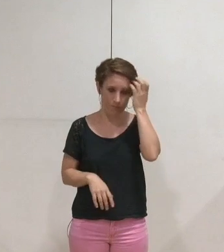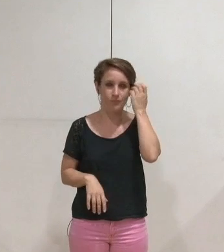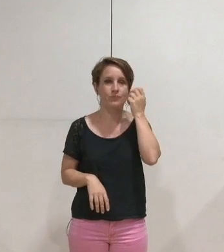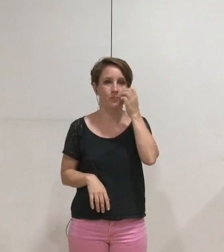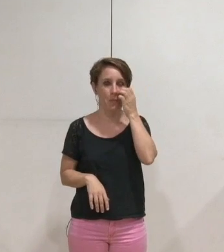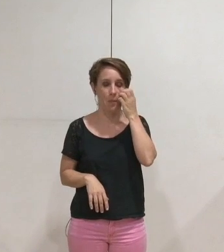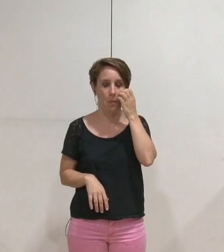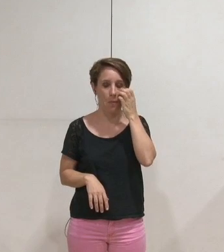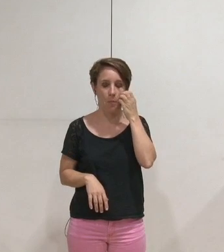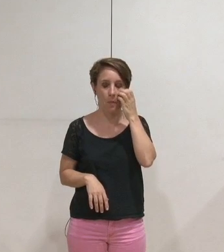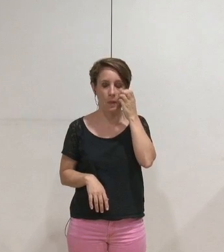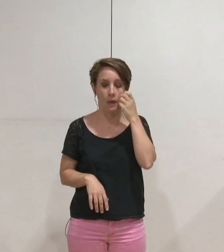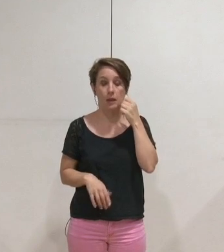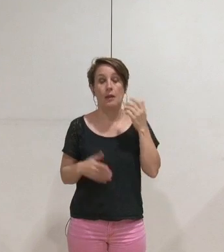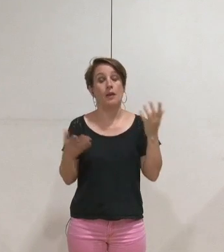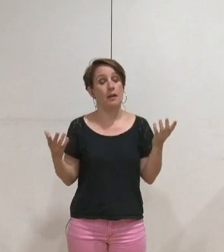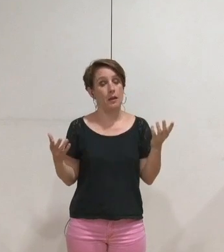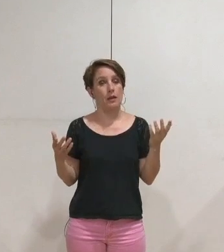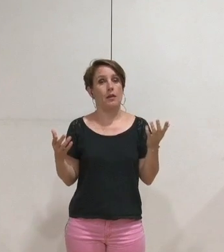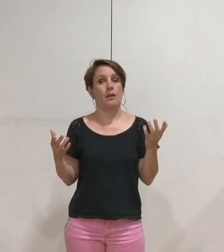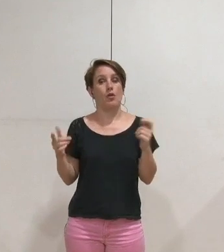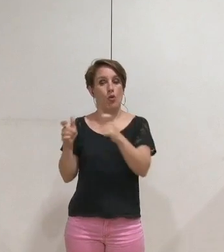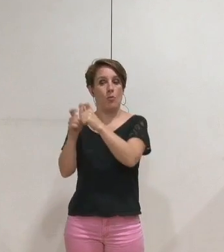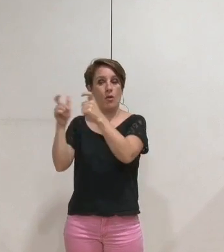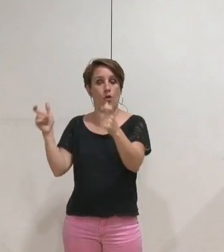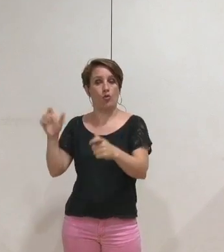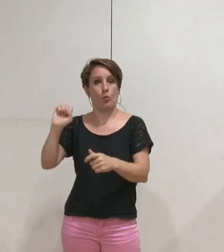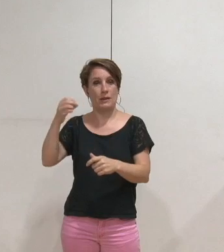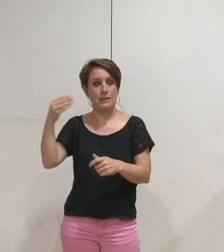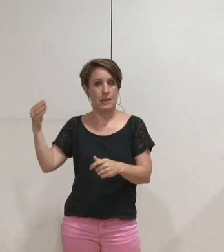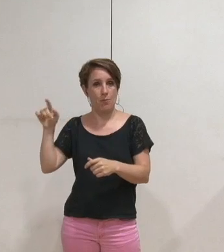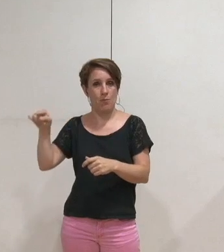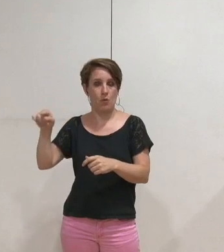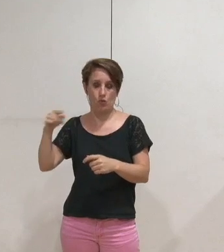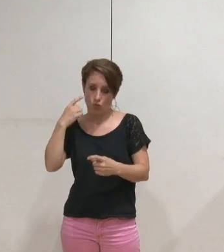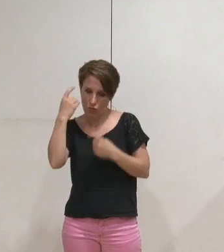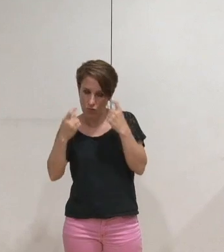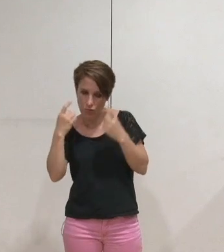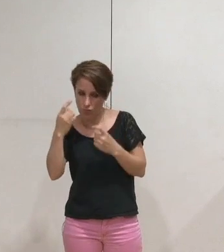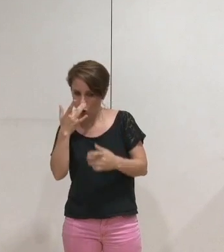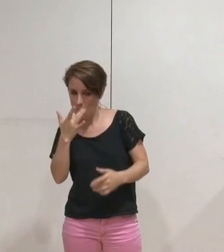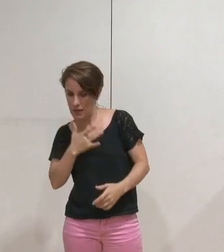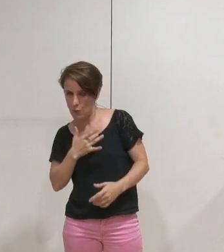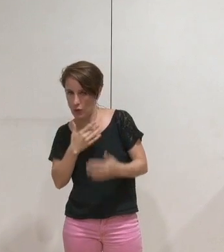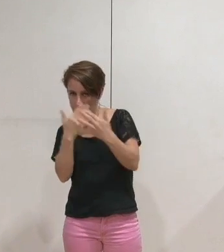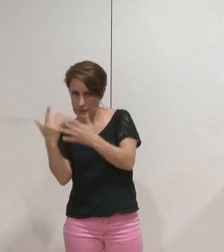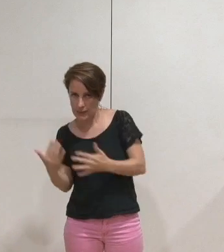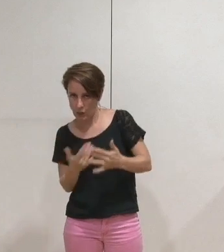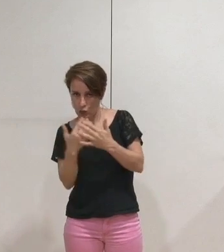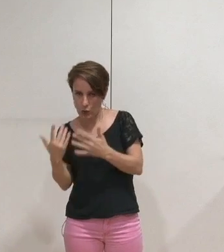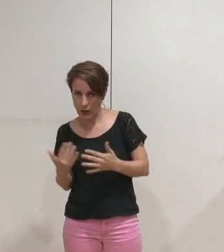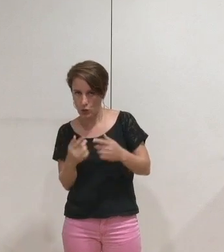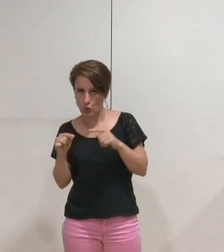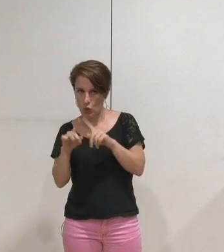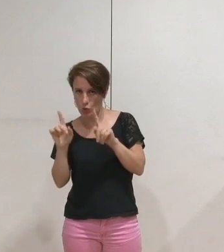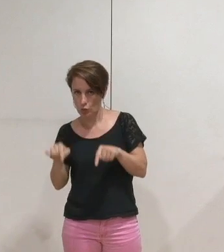effectivement l'aménageur travail comme toute élaboration de budget à des hypothèses sur lesquelles il est